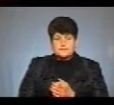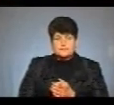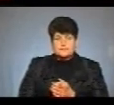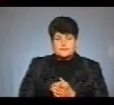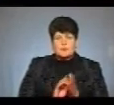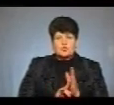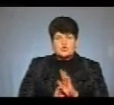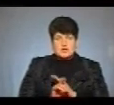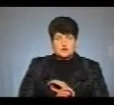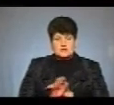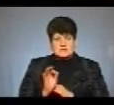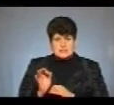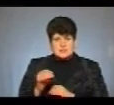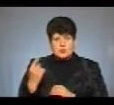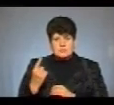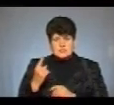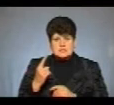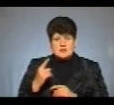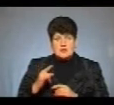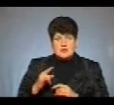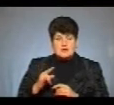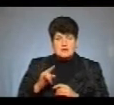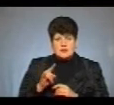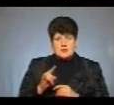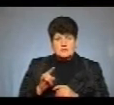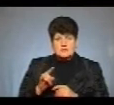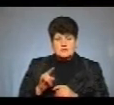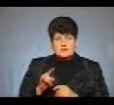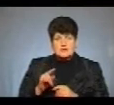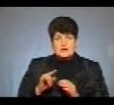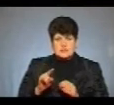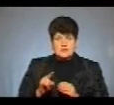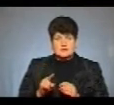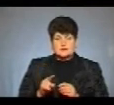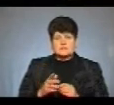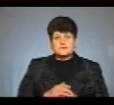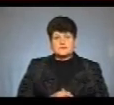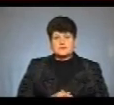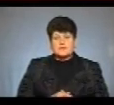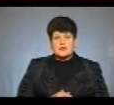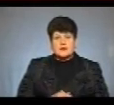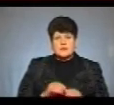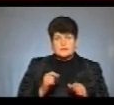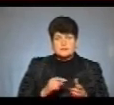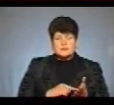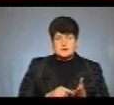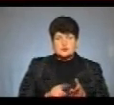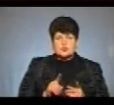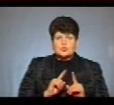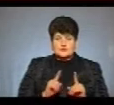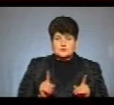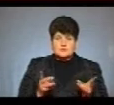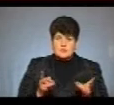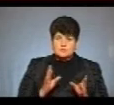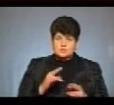початок східного, там до району обласної лікарні, літак і район Рогатки. Пане Сергію, от пан Олександр зазначив, що особливо